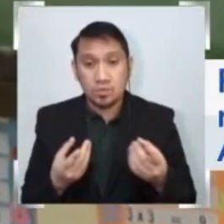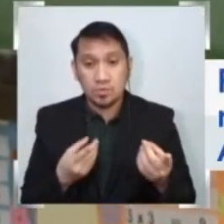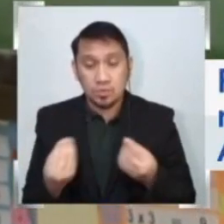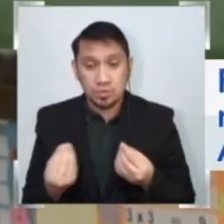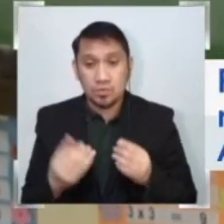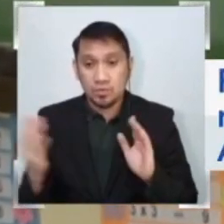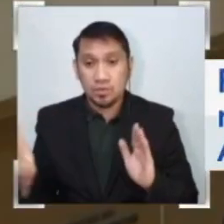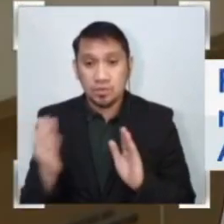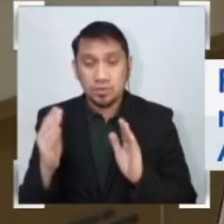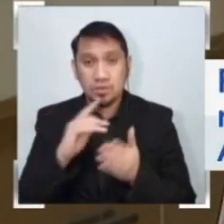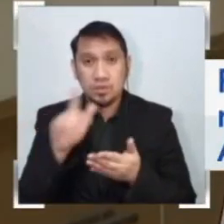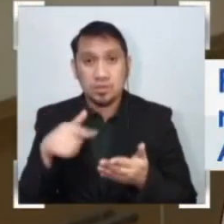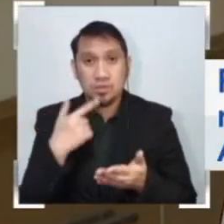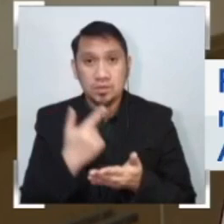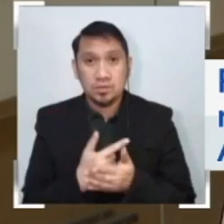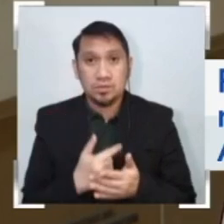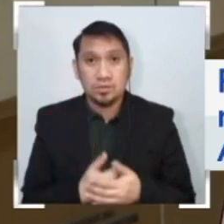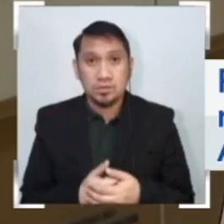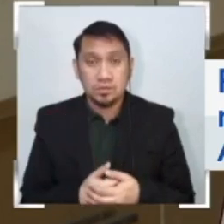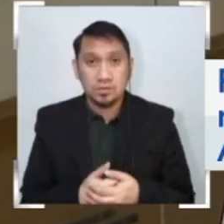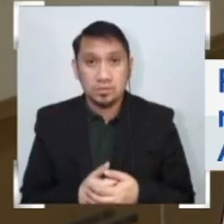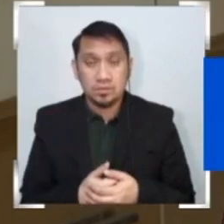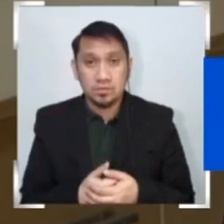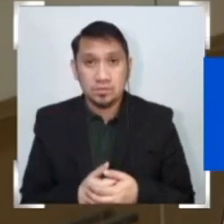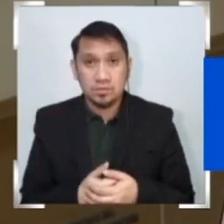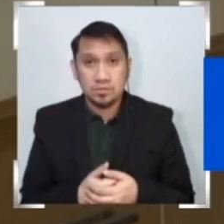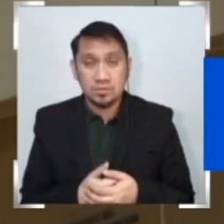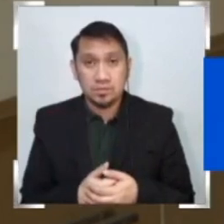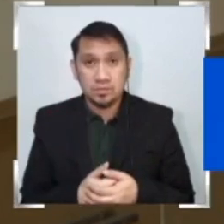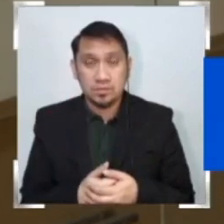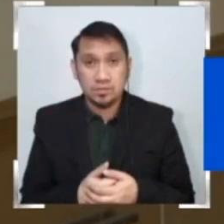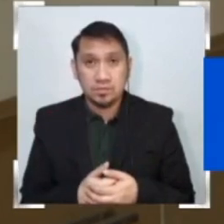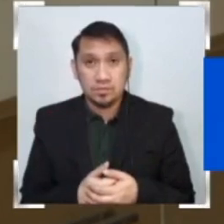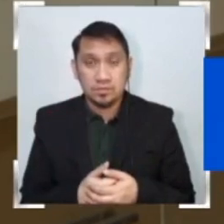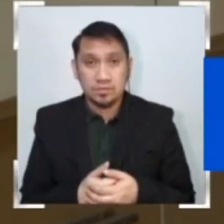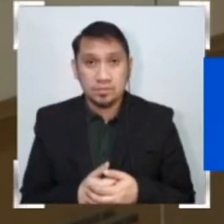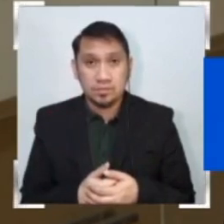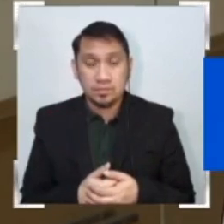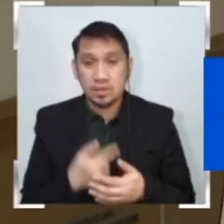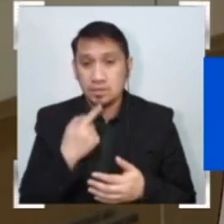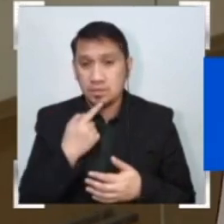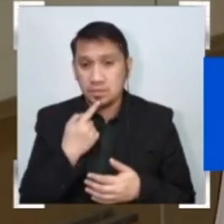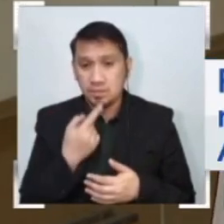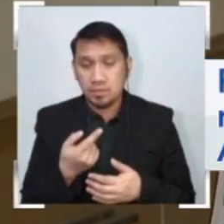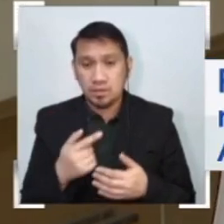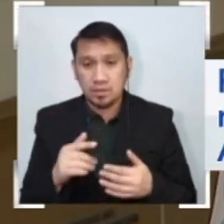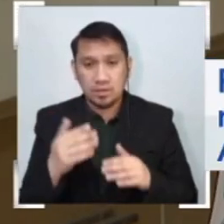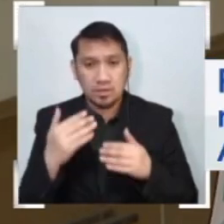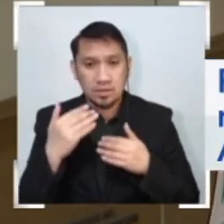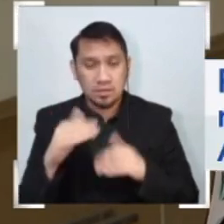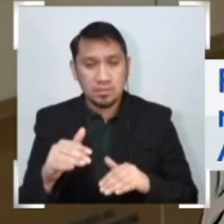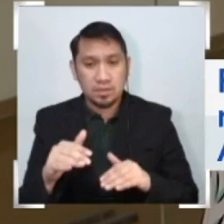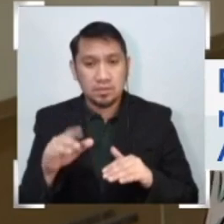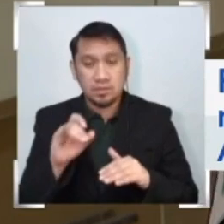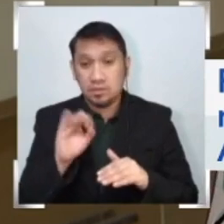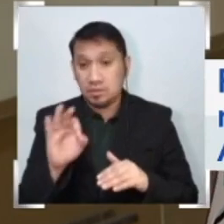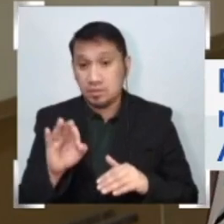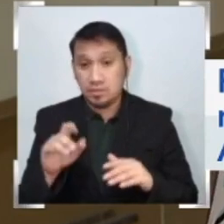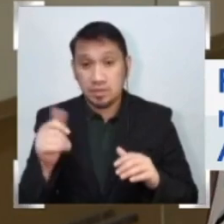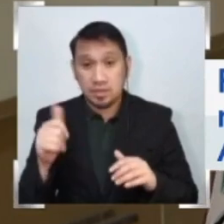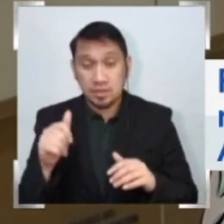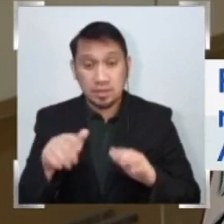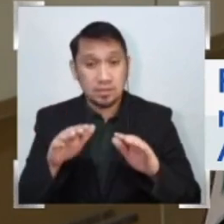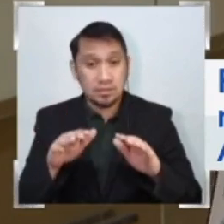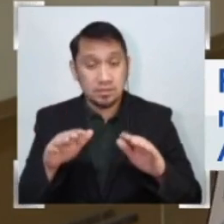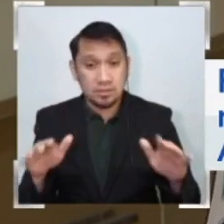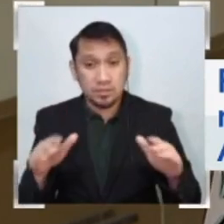graduation. Pero hindi buo. Limited number of pupils, kung 10 sections, pwede namin i-divide